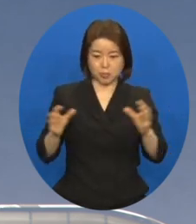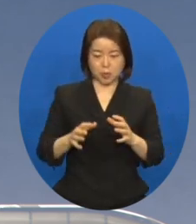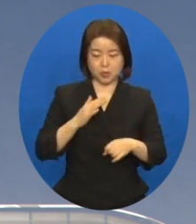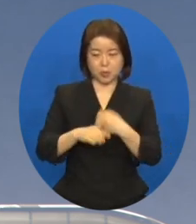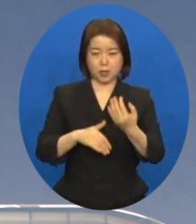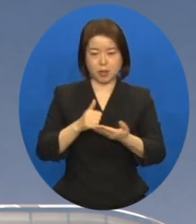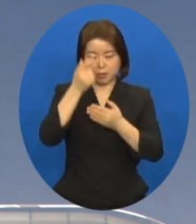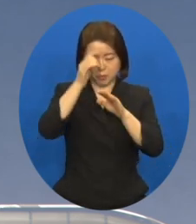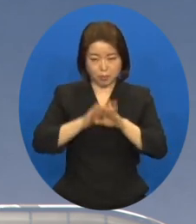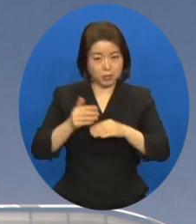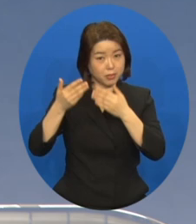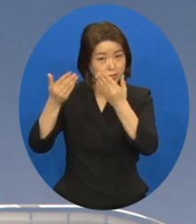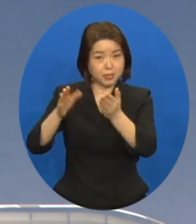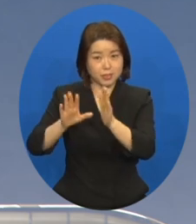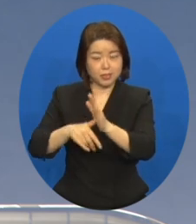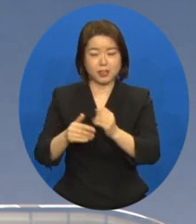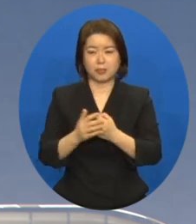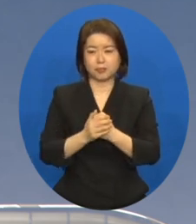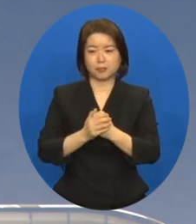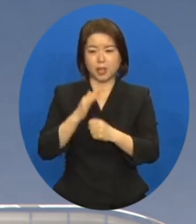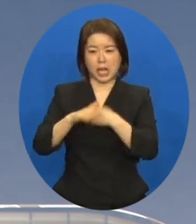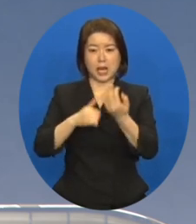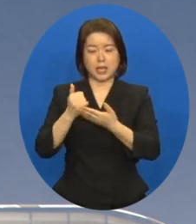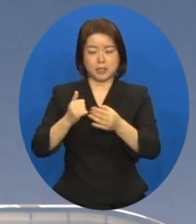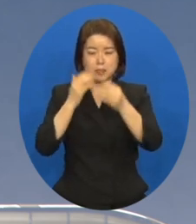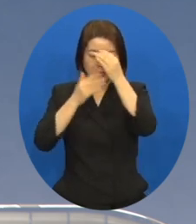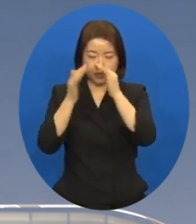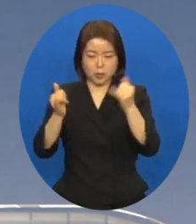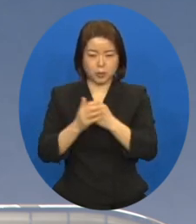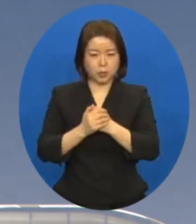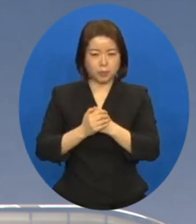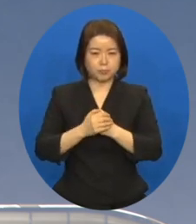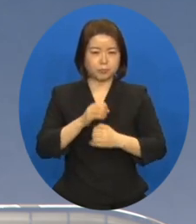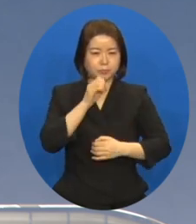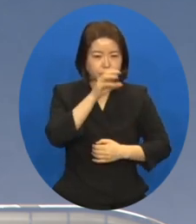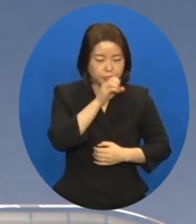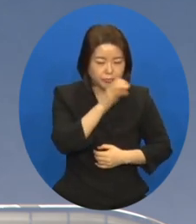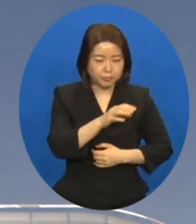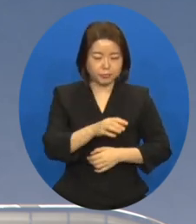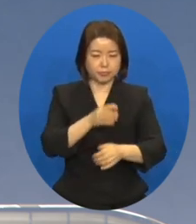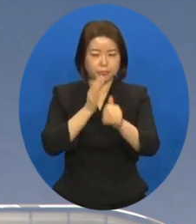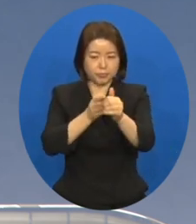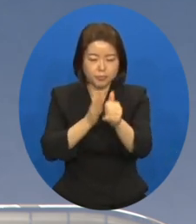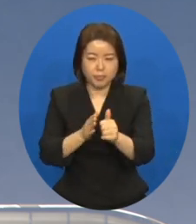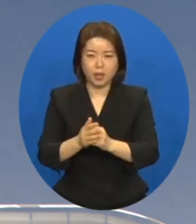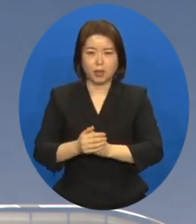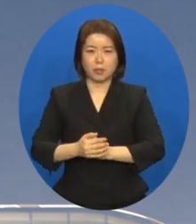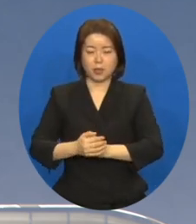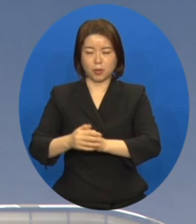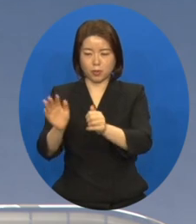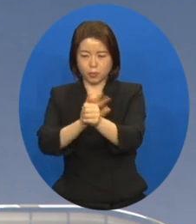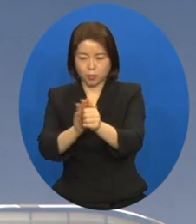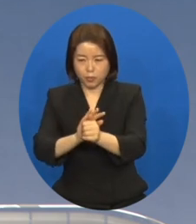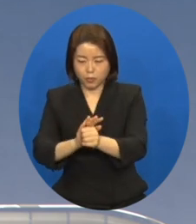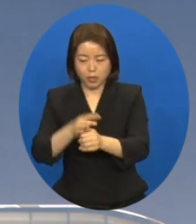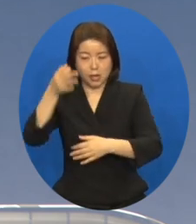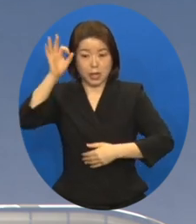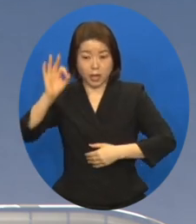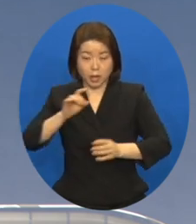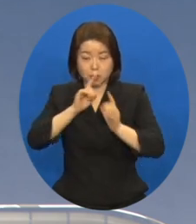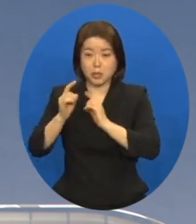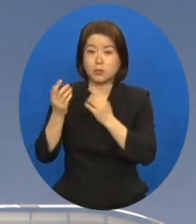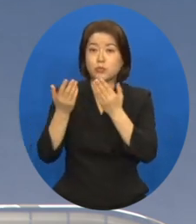때 하나님께서 성도들에게 권면도 하고 위로도 하고 깨우쳐 주시기도 하는 말씀을 주실